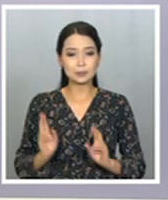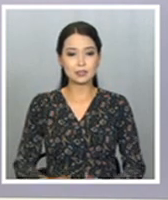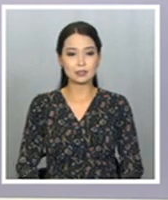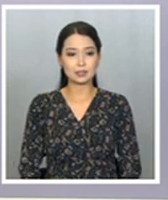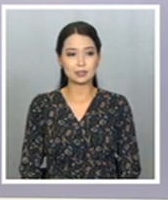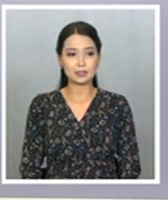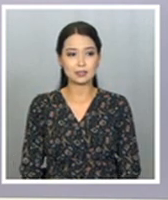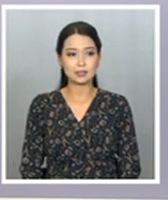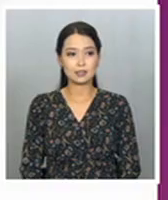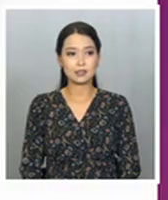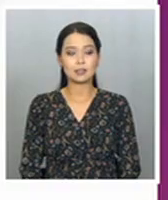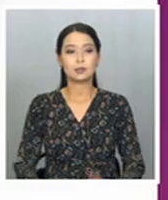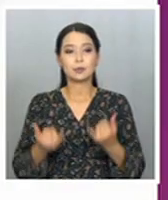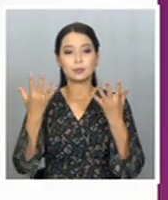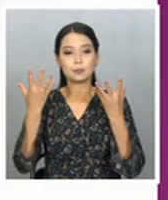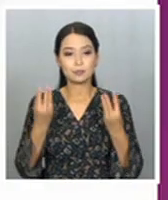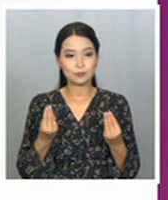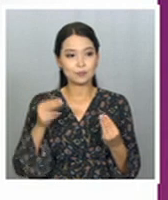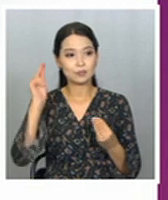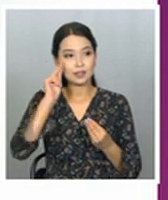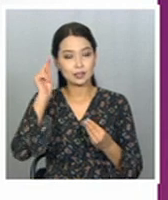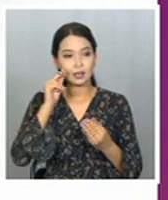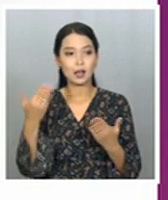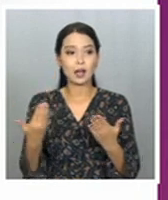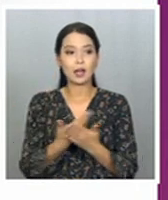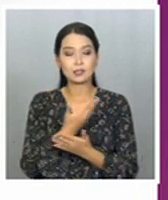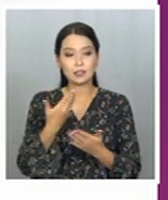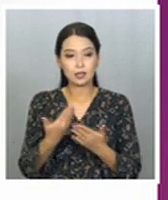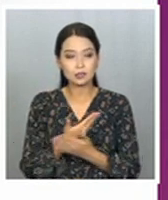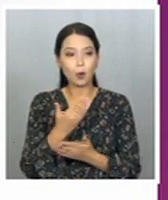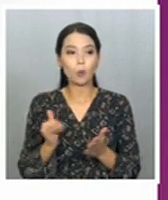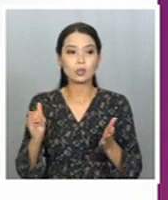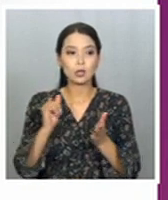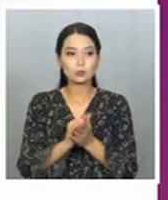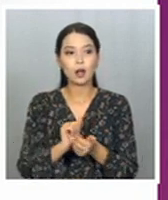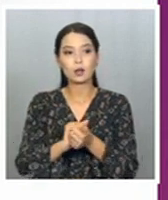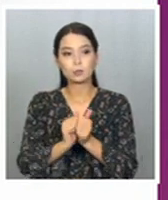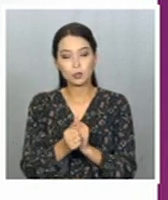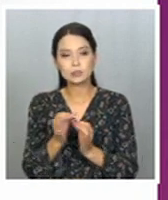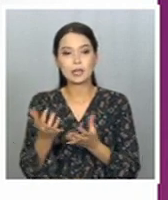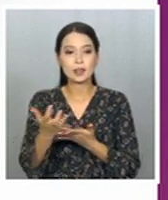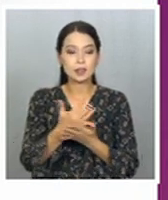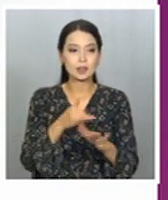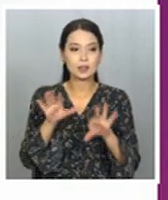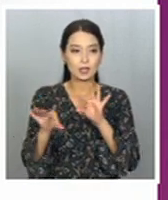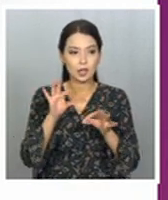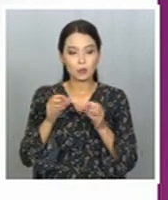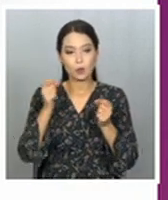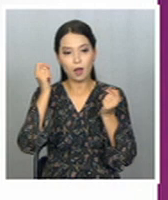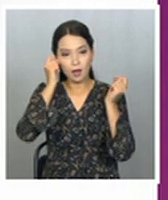Бүгінгі сабақта қайталанбайтын орналастыру, алмастыру және теру анықтамаларын